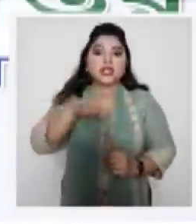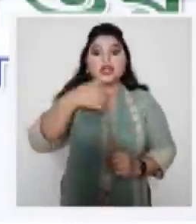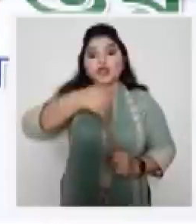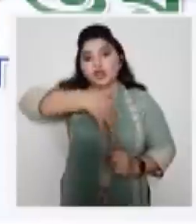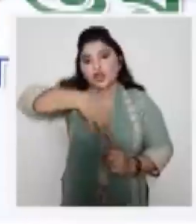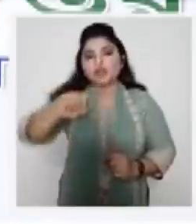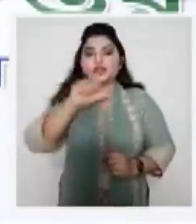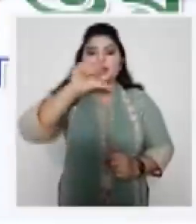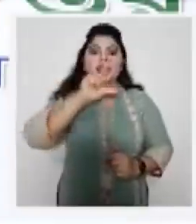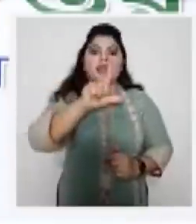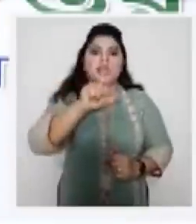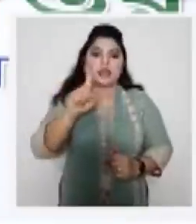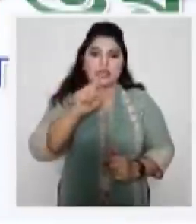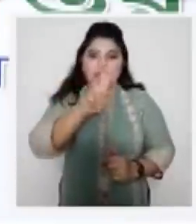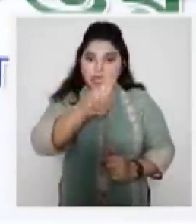সহ স্ক্রিনিং হয়েছে